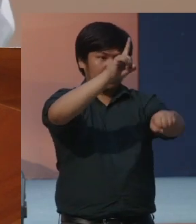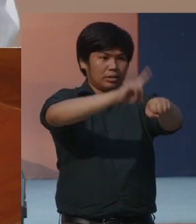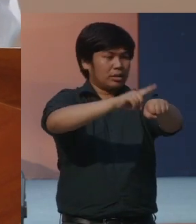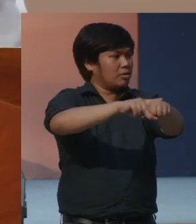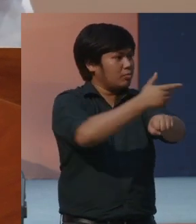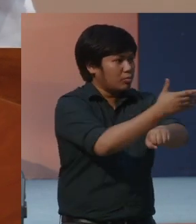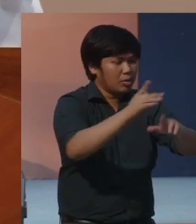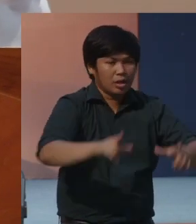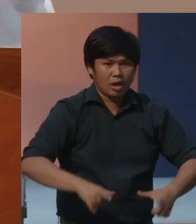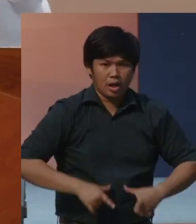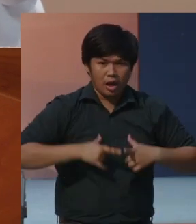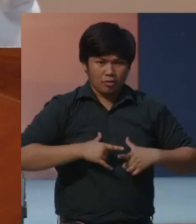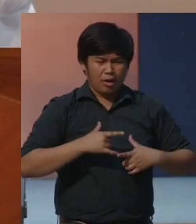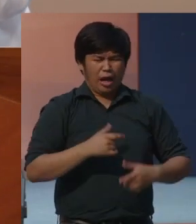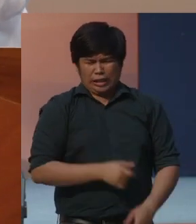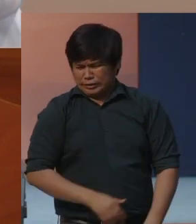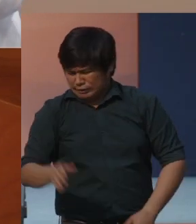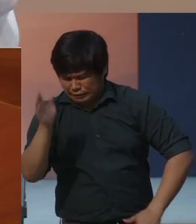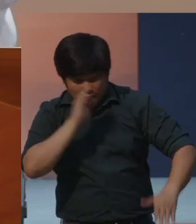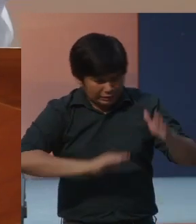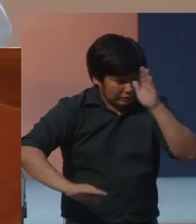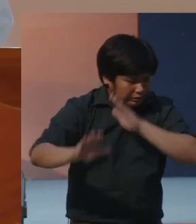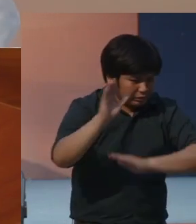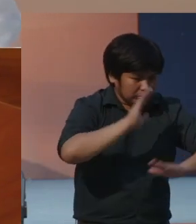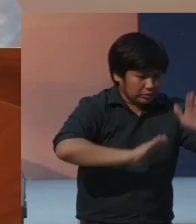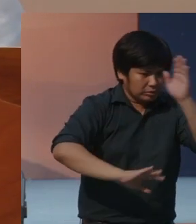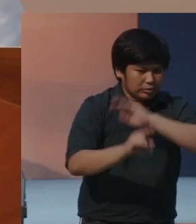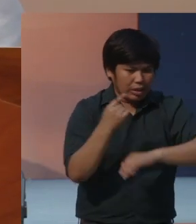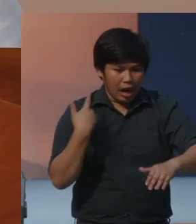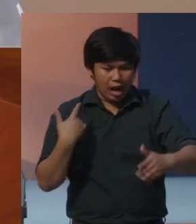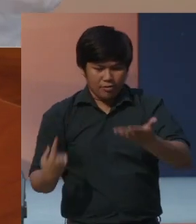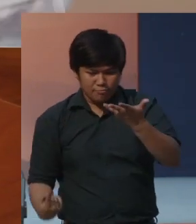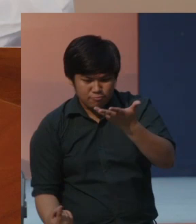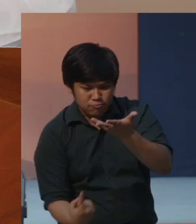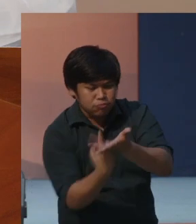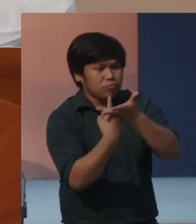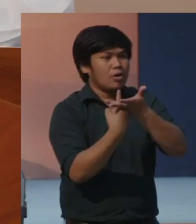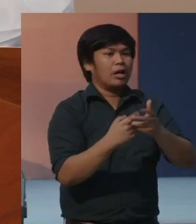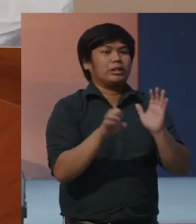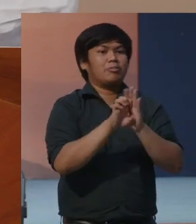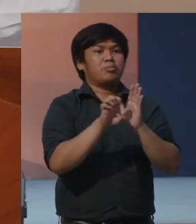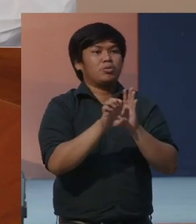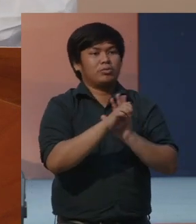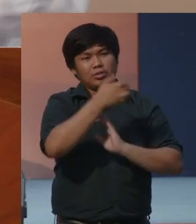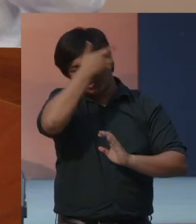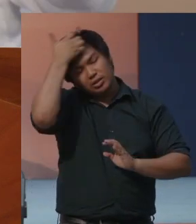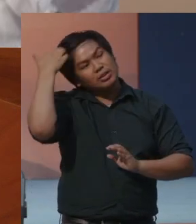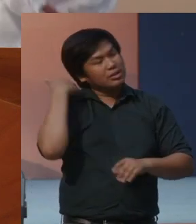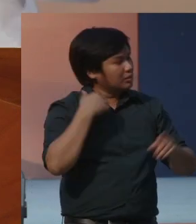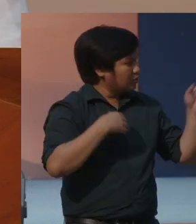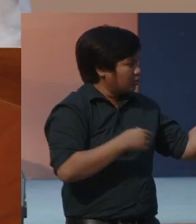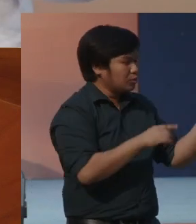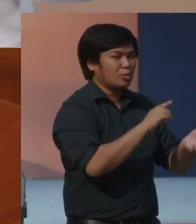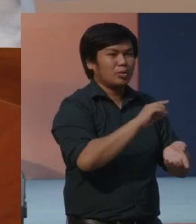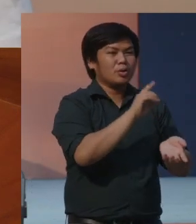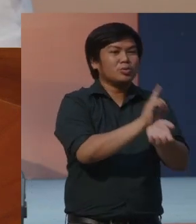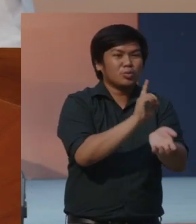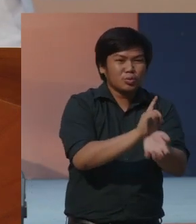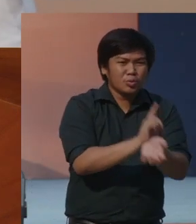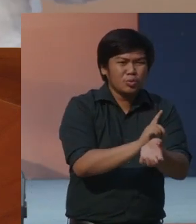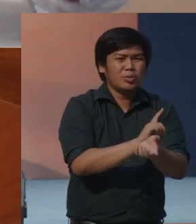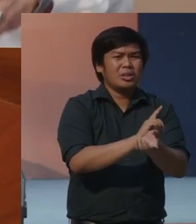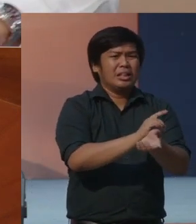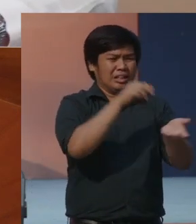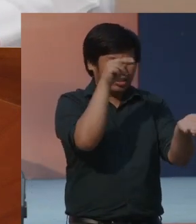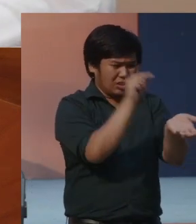ng panahon ay magkaroon kayo ng kagalingan sa ospital. Nagpalaki siya ng isang doktor, pinaaral niya. Nagpalaki siya ng isang nurse, pinaaral